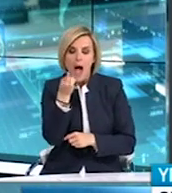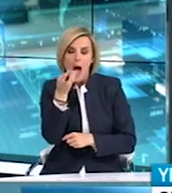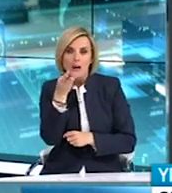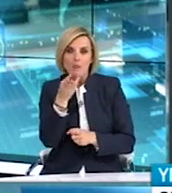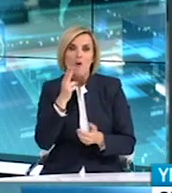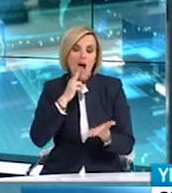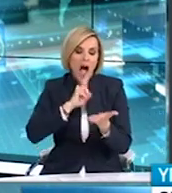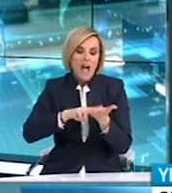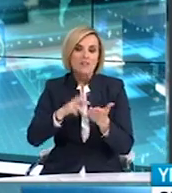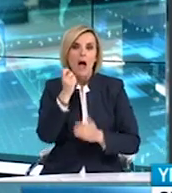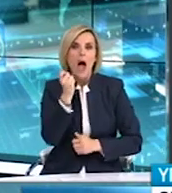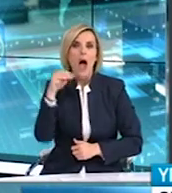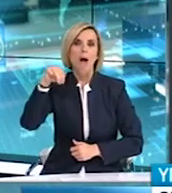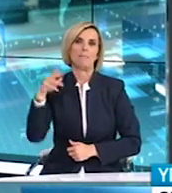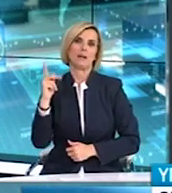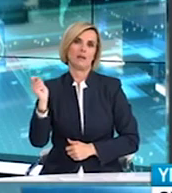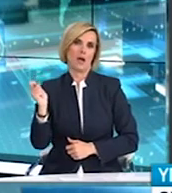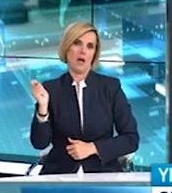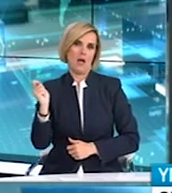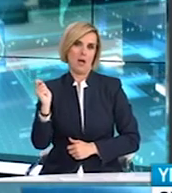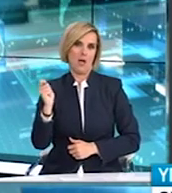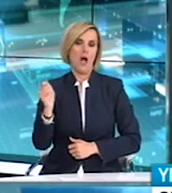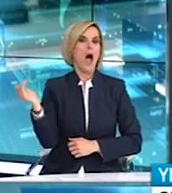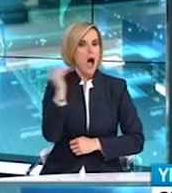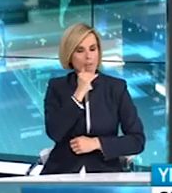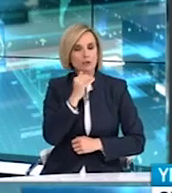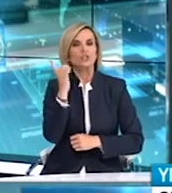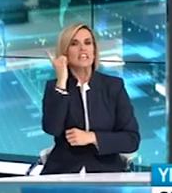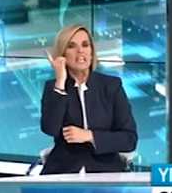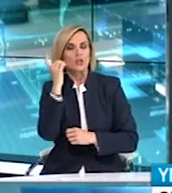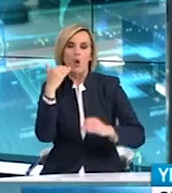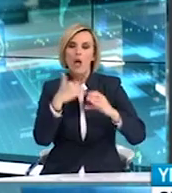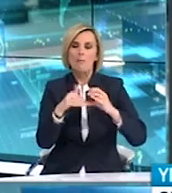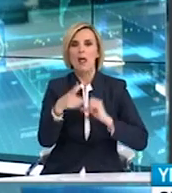ολοκληρωθεί επιτυχώς, ο πολίτης θα ενημερώνεται γι' αυτό με SMS ή και email.